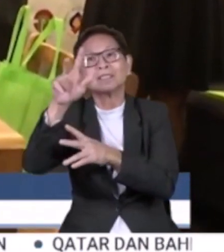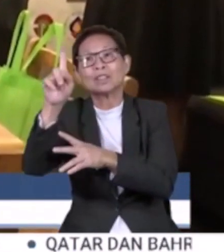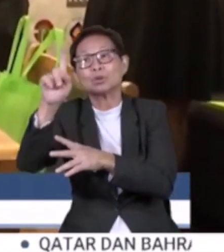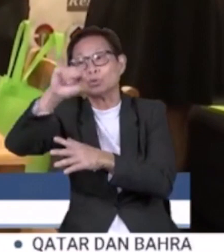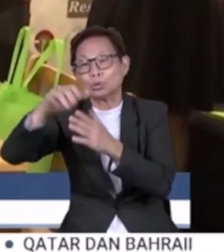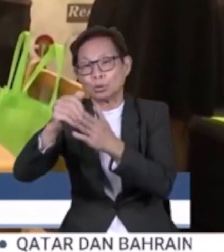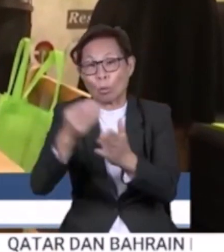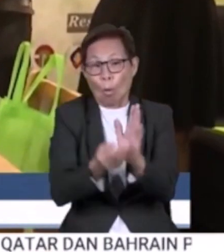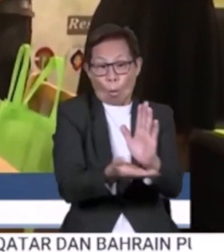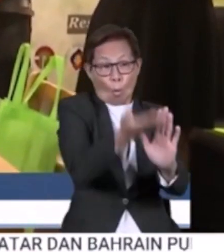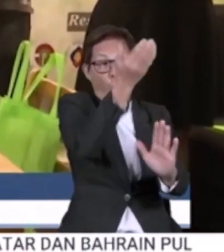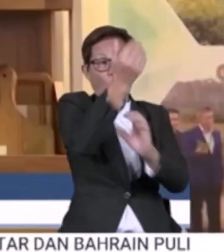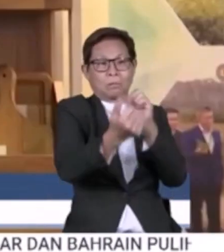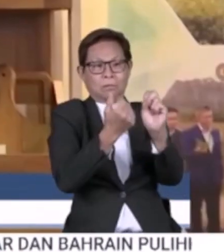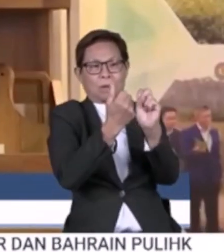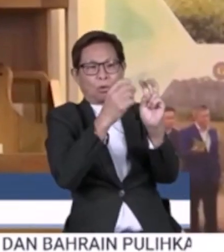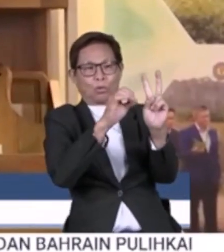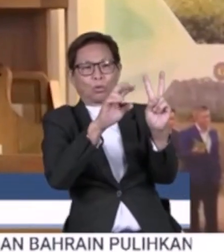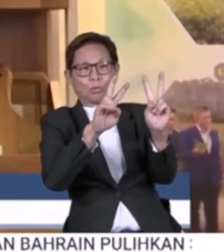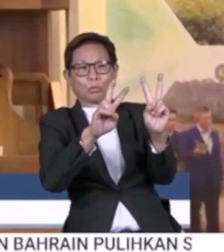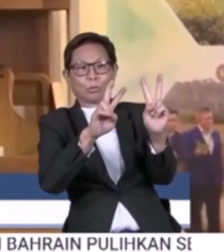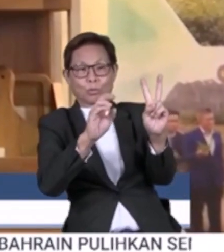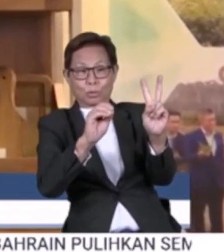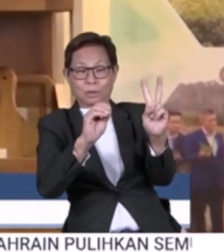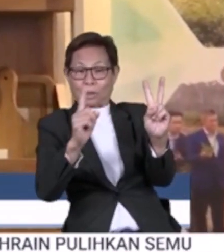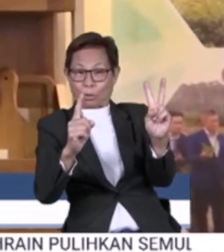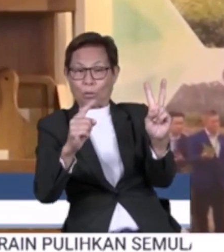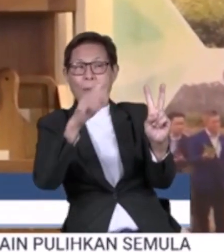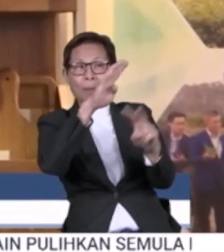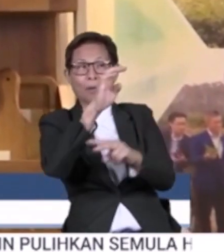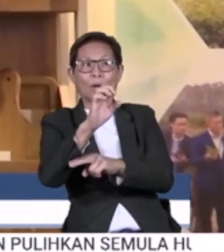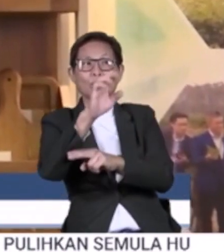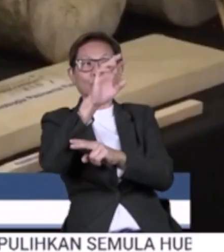ketara dari tahun 2021 yaitu